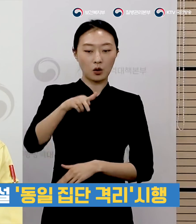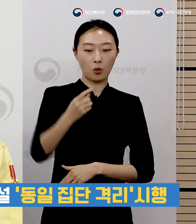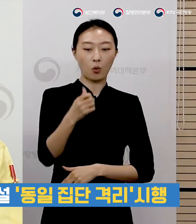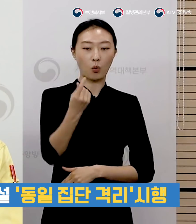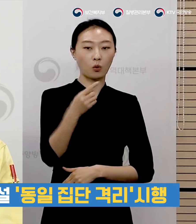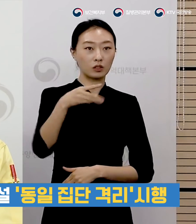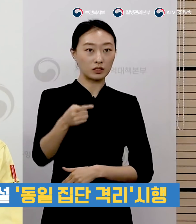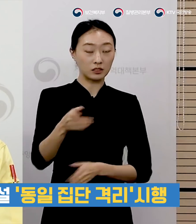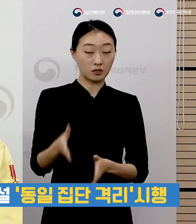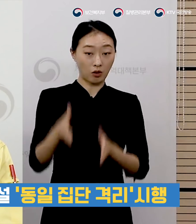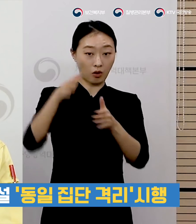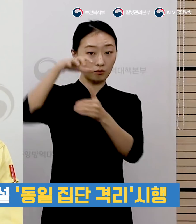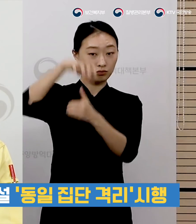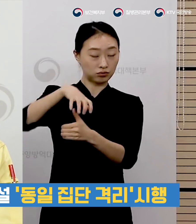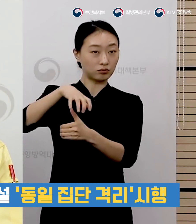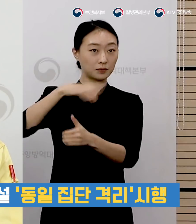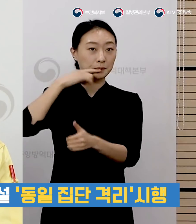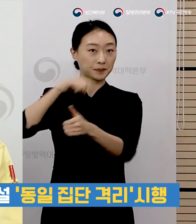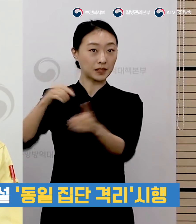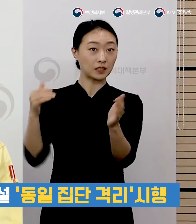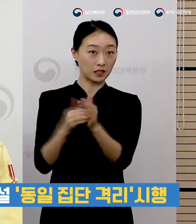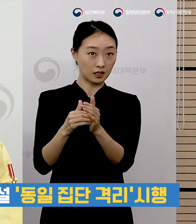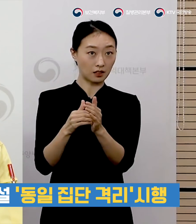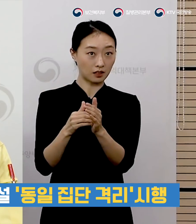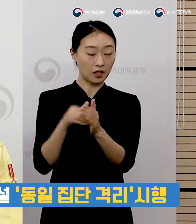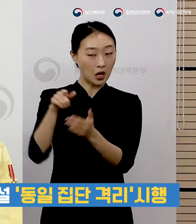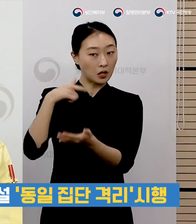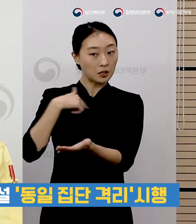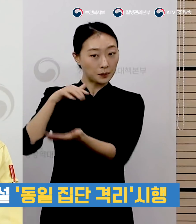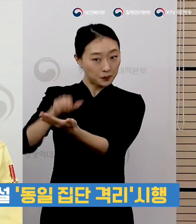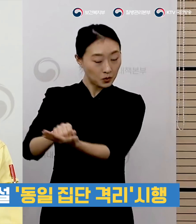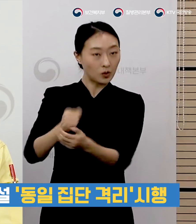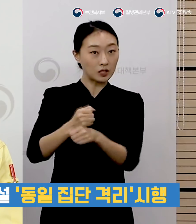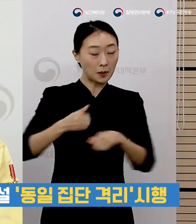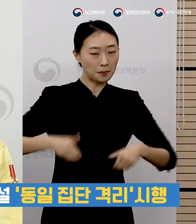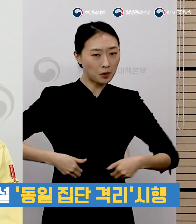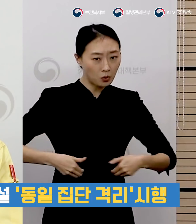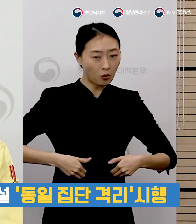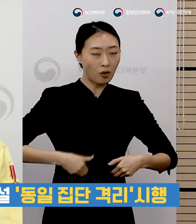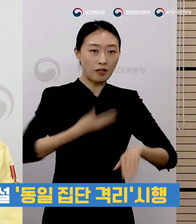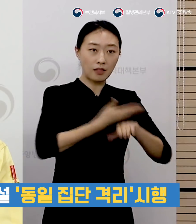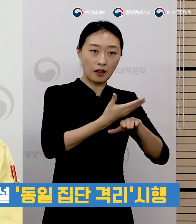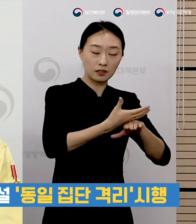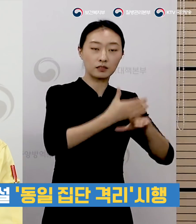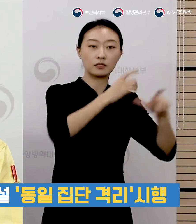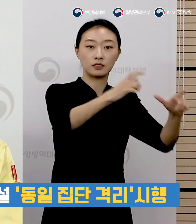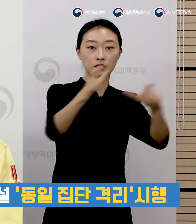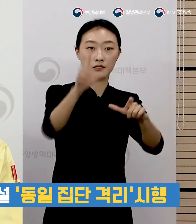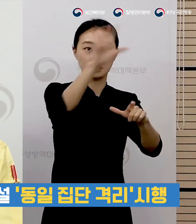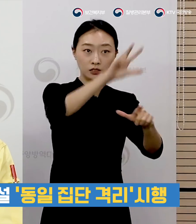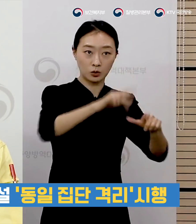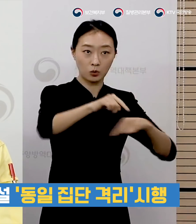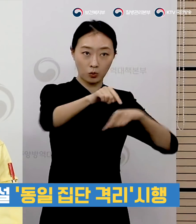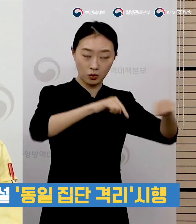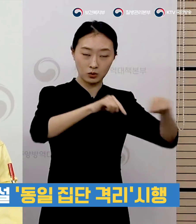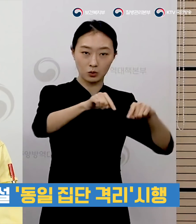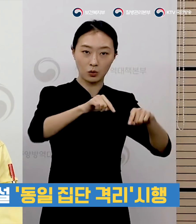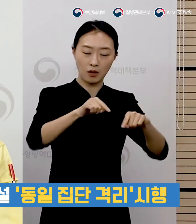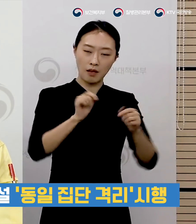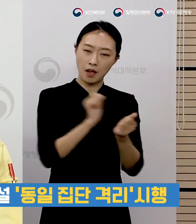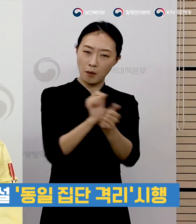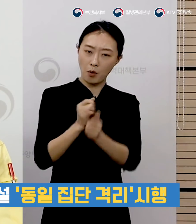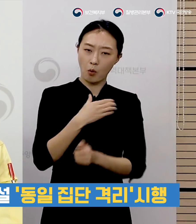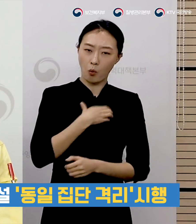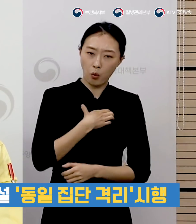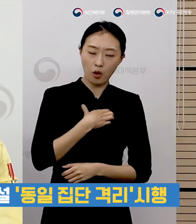시행하고 있습니다. 이러한 격리 조치를 참조하여 필요한 경우 다른 시도에서도 감염에 취약한